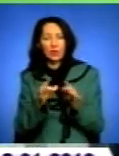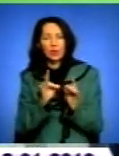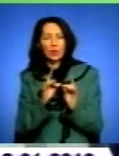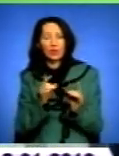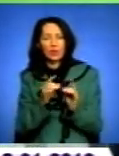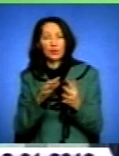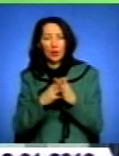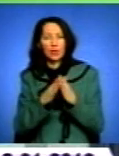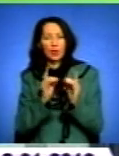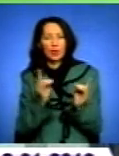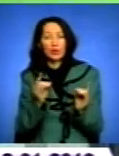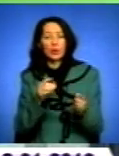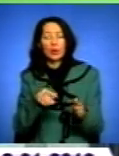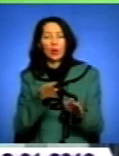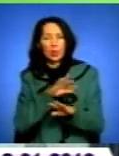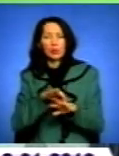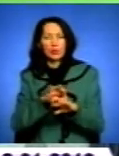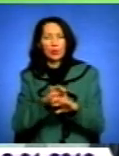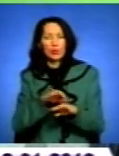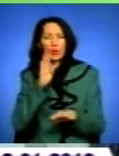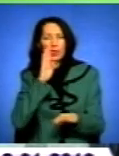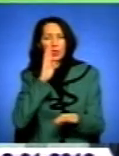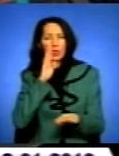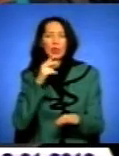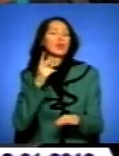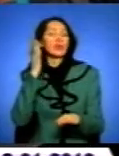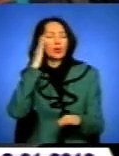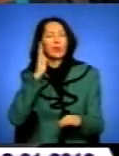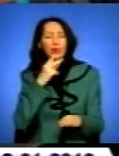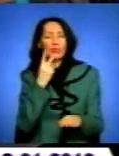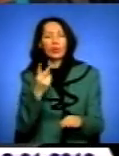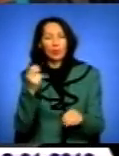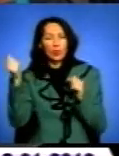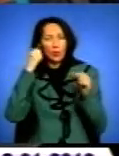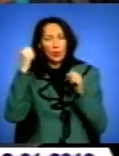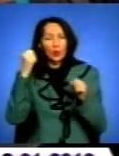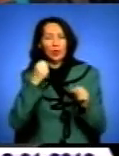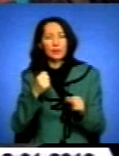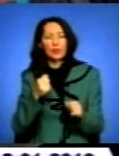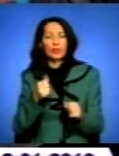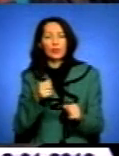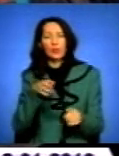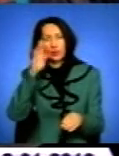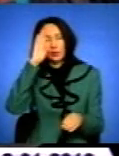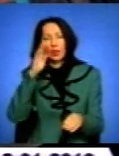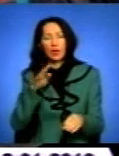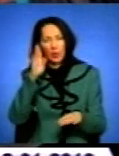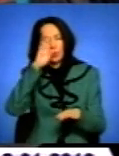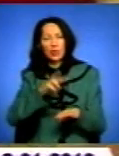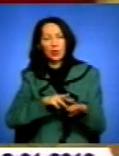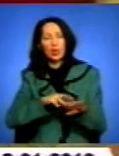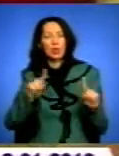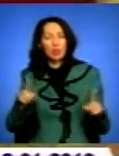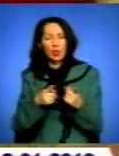народження, на голові якої були наявні видимі тілесні ушкодження. За підозрою у вчиненні важкого злочину міліціонери затримали чоловіка